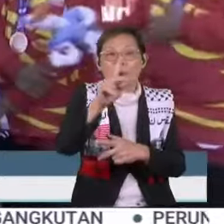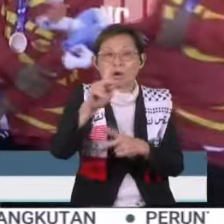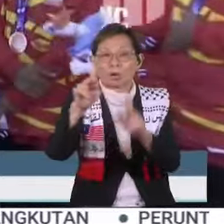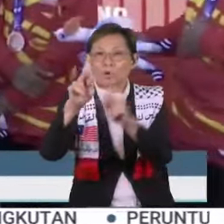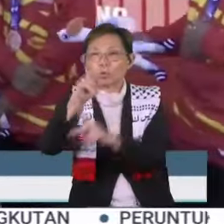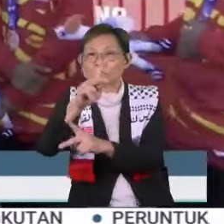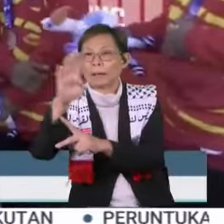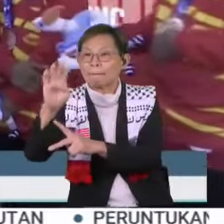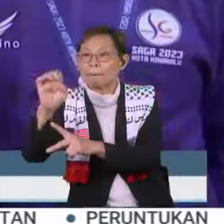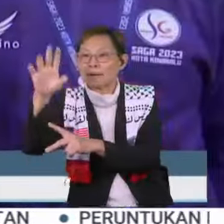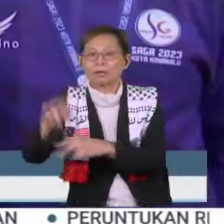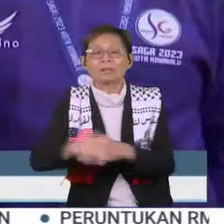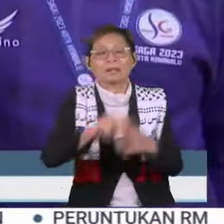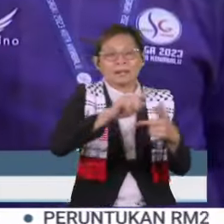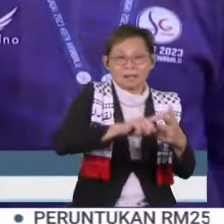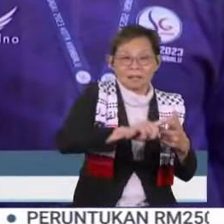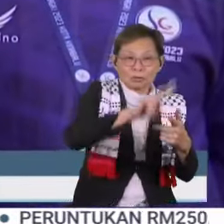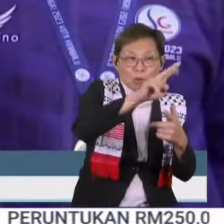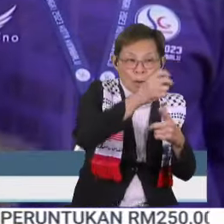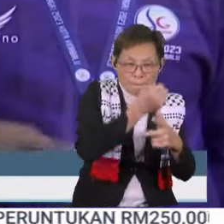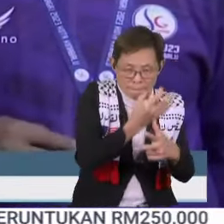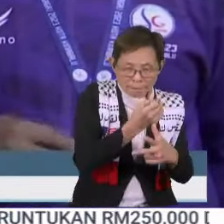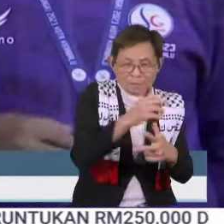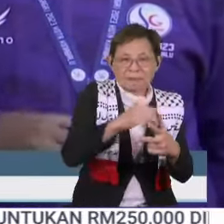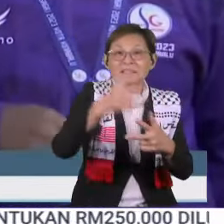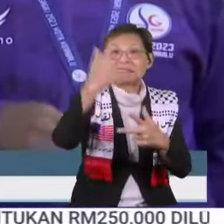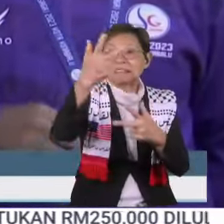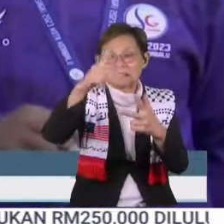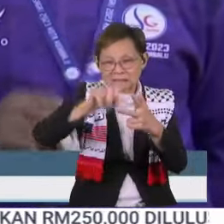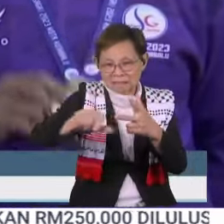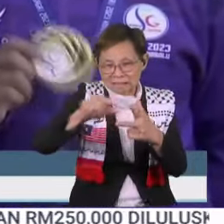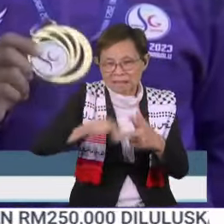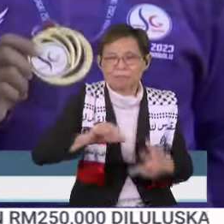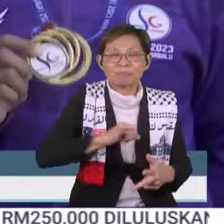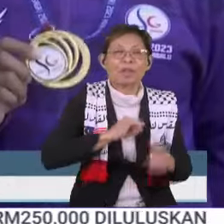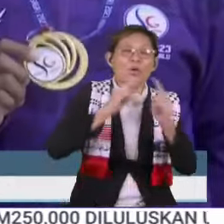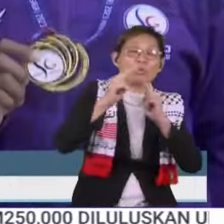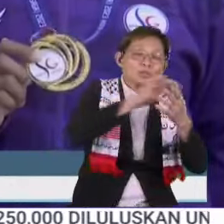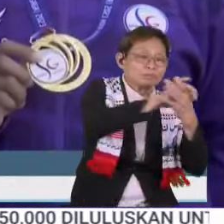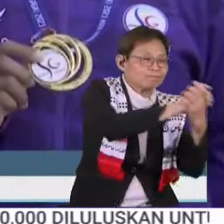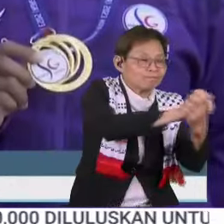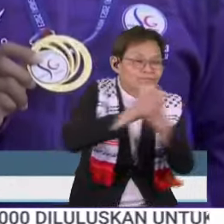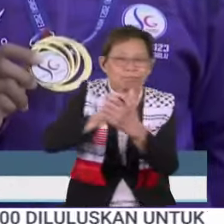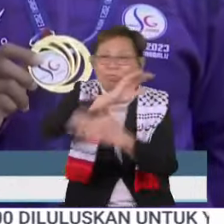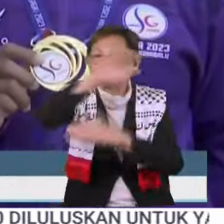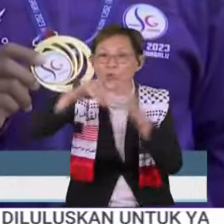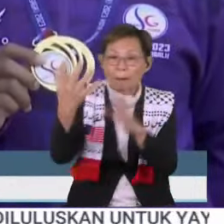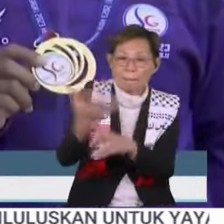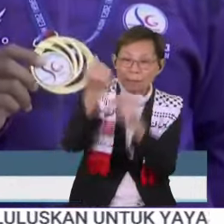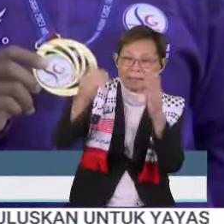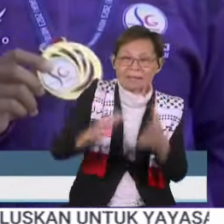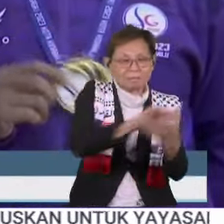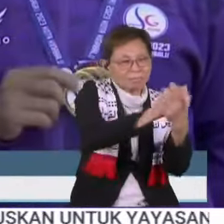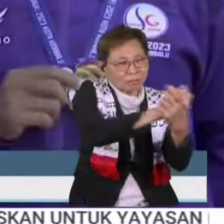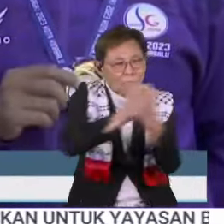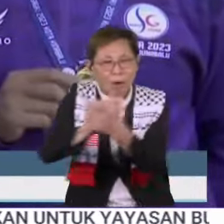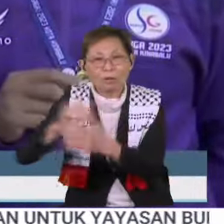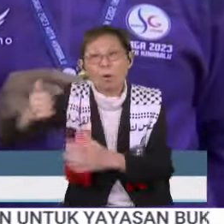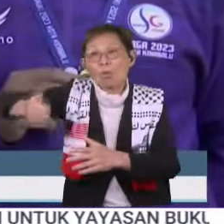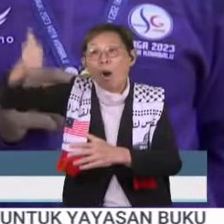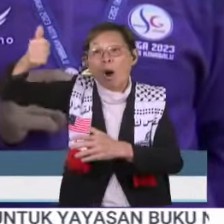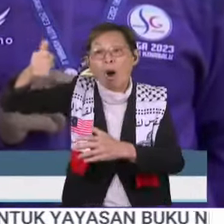dan tiga gangsa. Saya mengucapkan tahniah kepada semua pemenang-pemenang pada hari ini dan